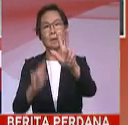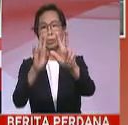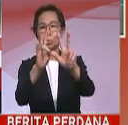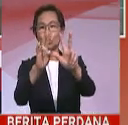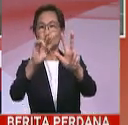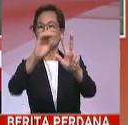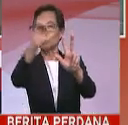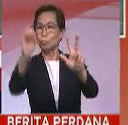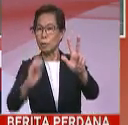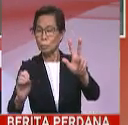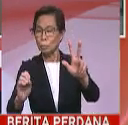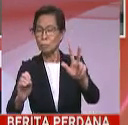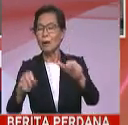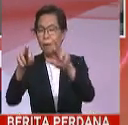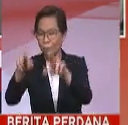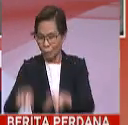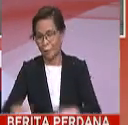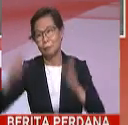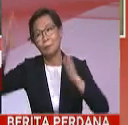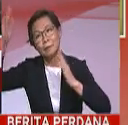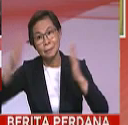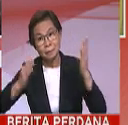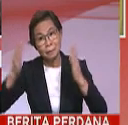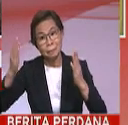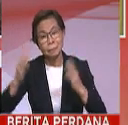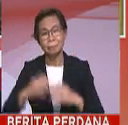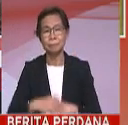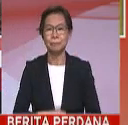37% melibatkan warga negara.